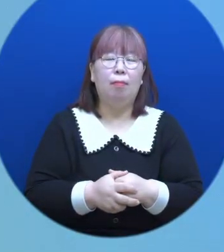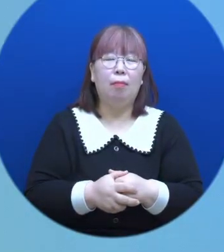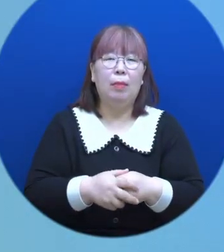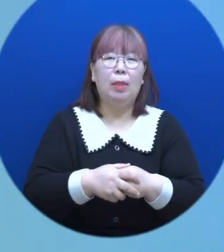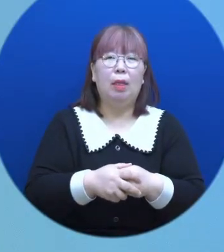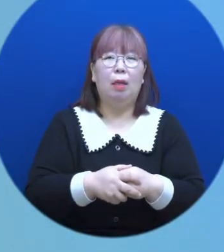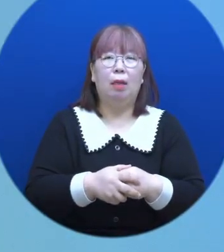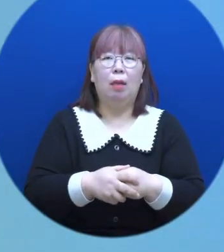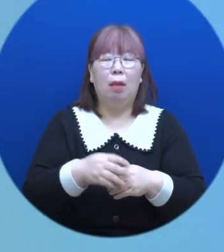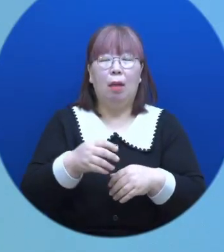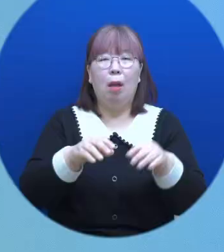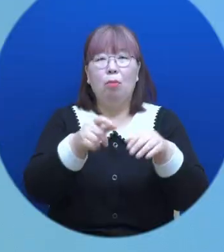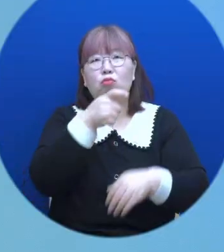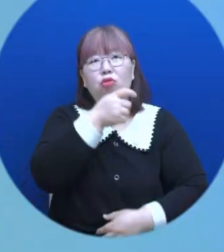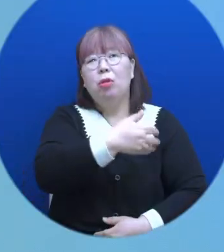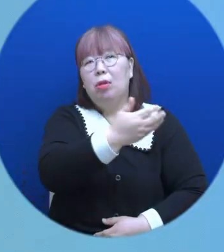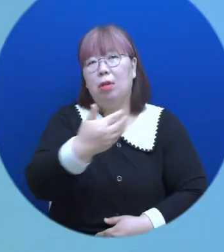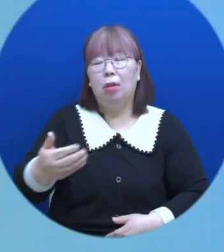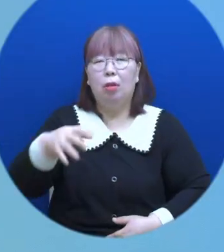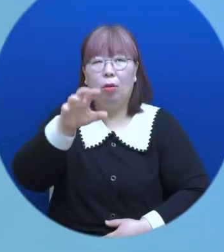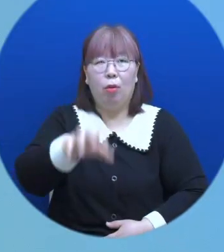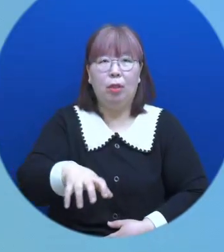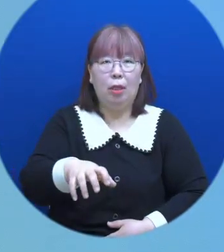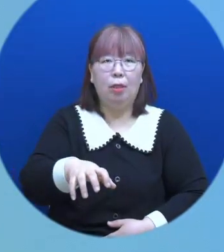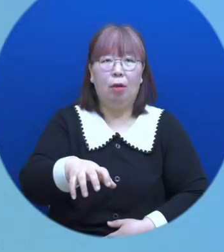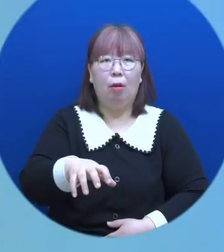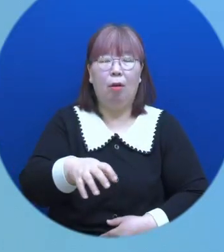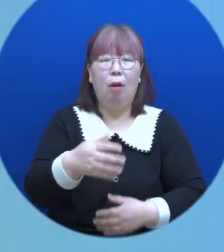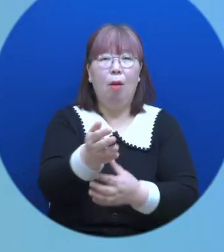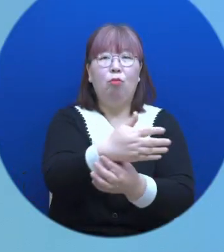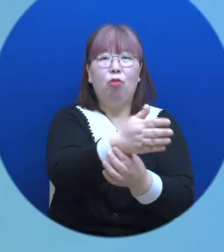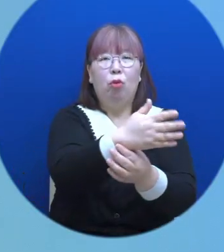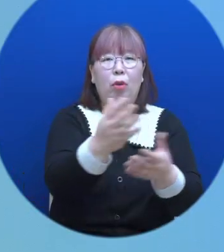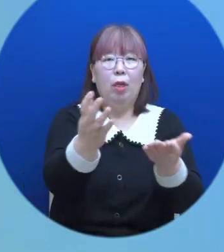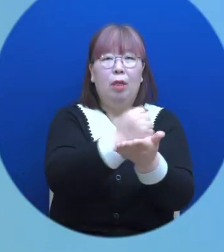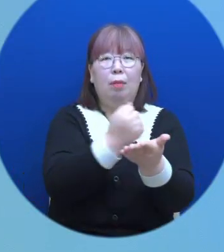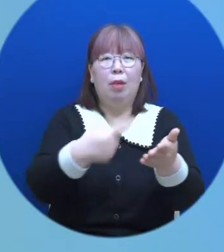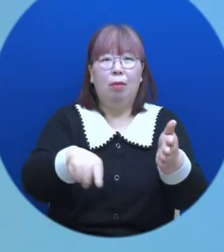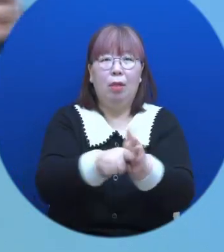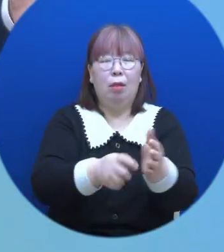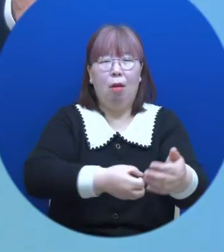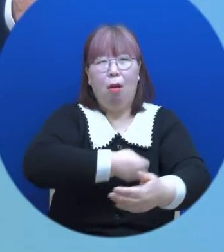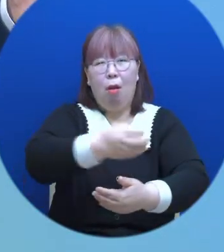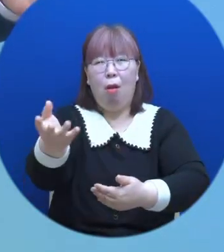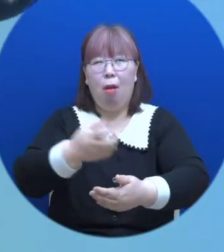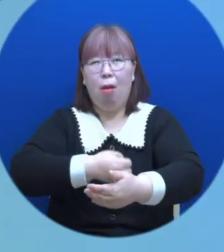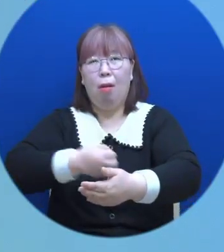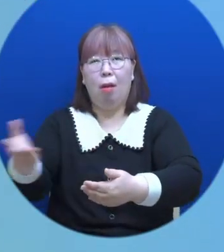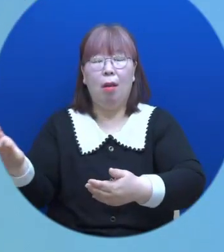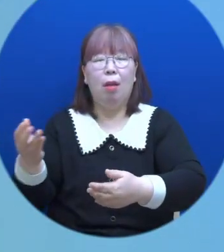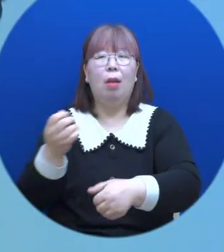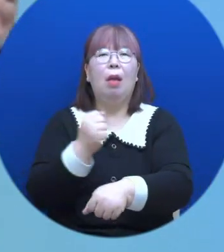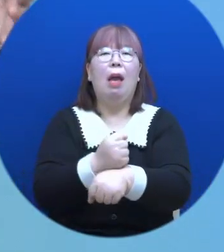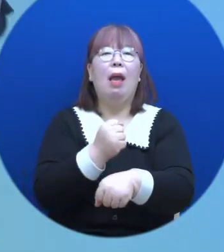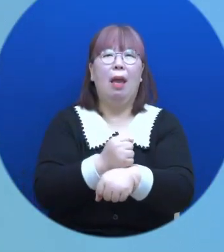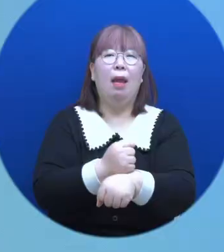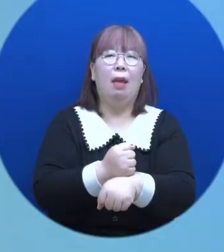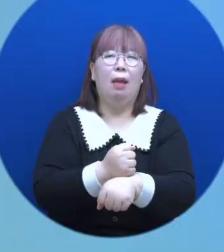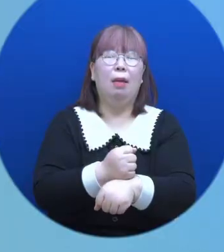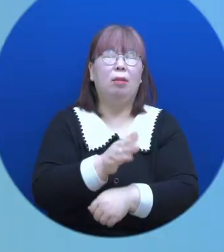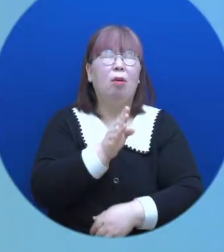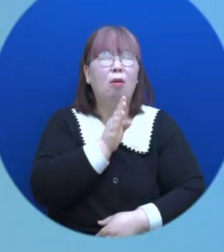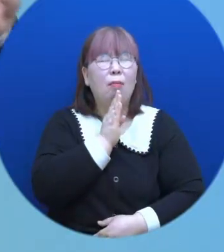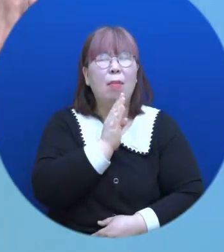던지며 하루하루 생계를 이어가는 사람들. 무슨 말일까요? 정말